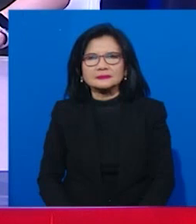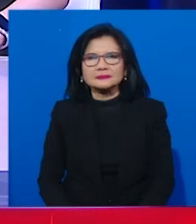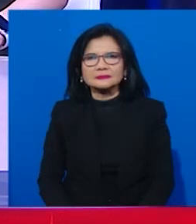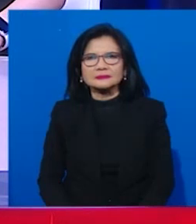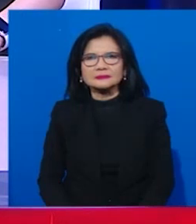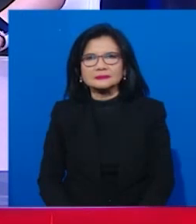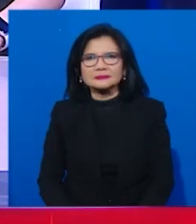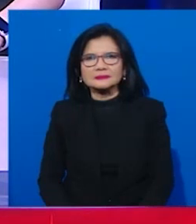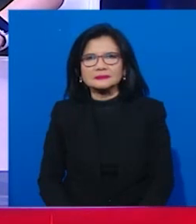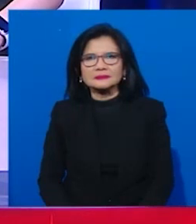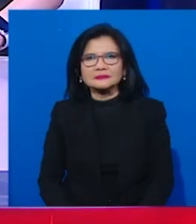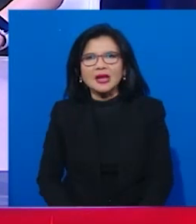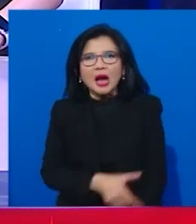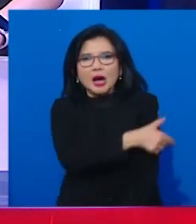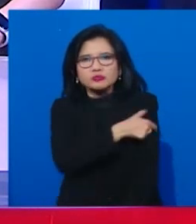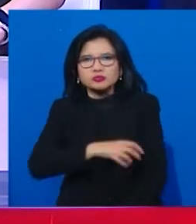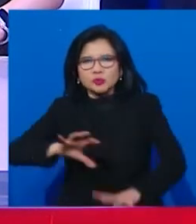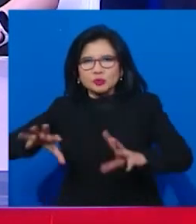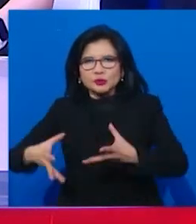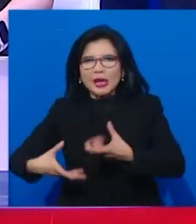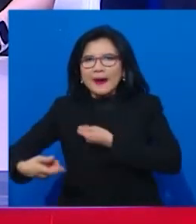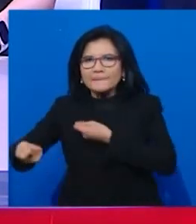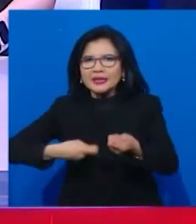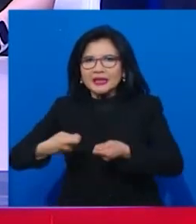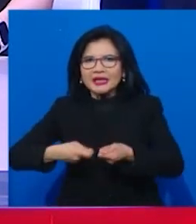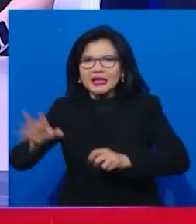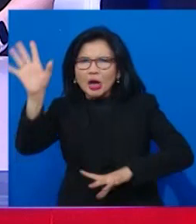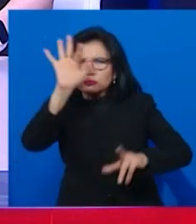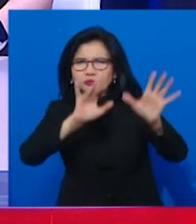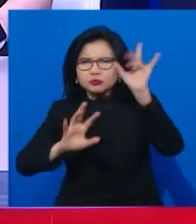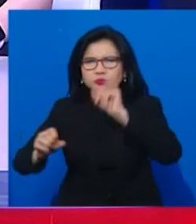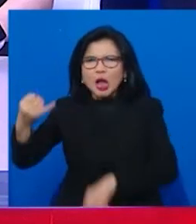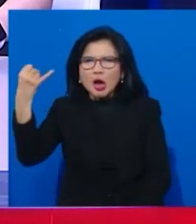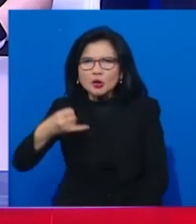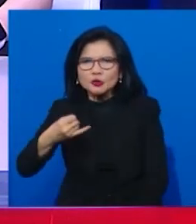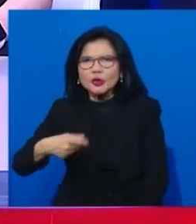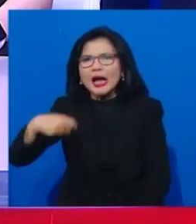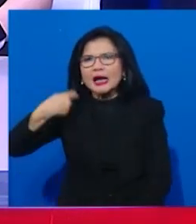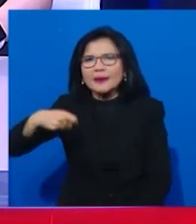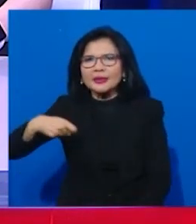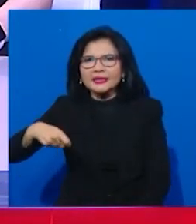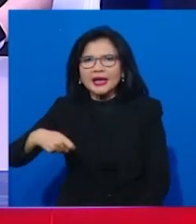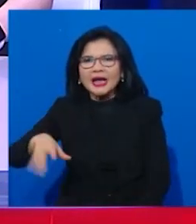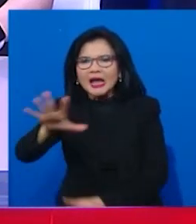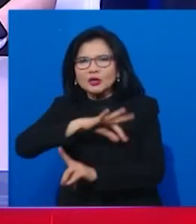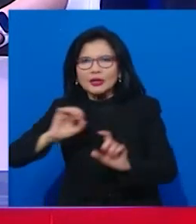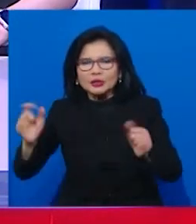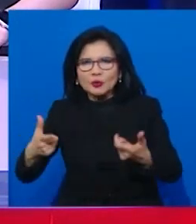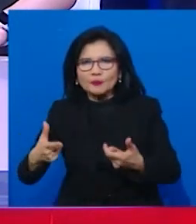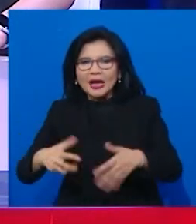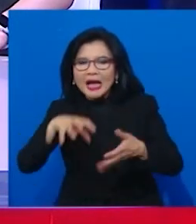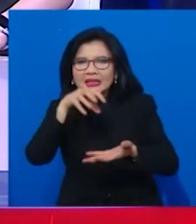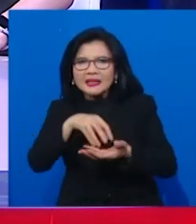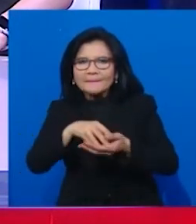Informasi berikut ini, Satgas Pengendalian Pencemaran Udara Kementerian Lingkungan Hidup dan Kehutanan menyegel tempat penampungan batu bara di